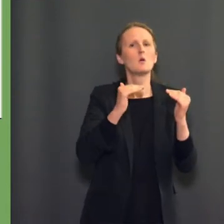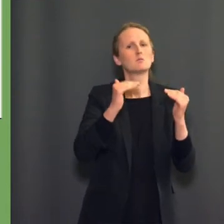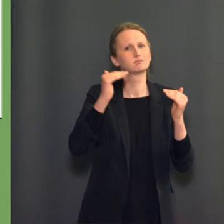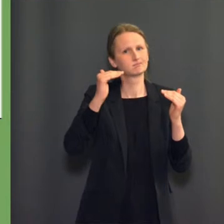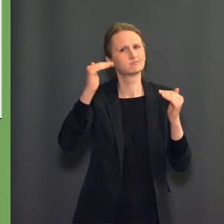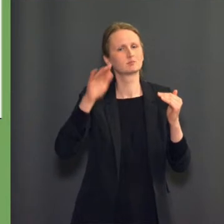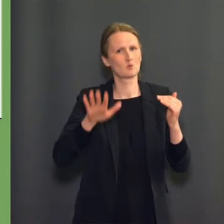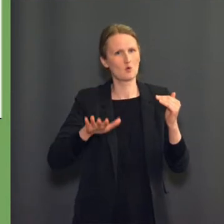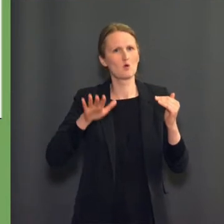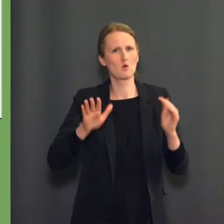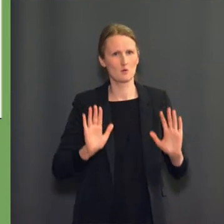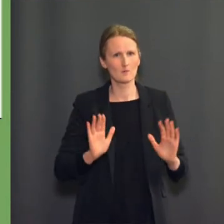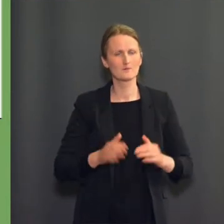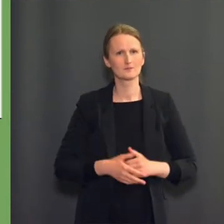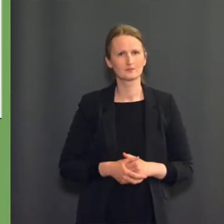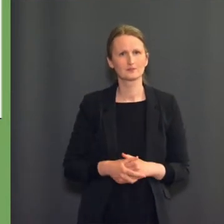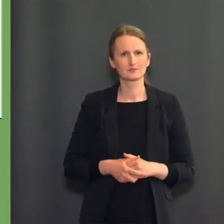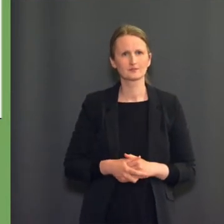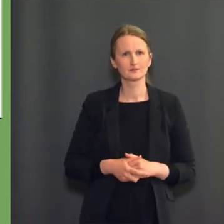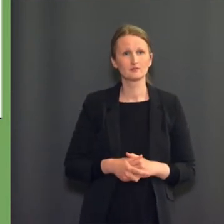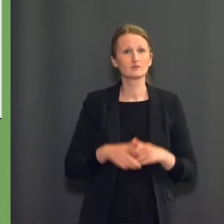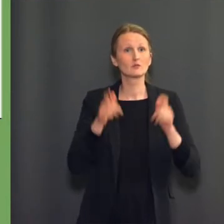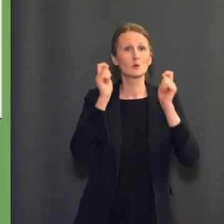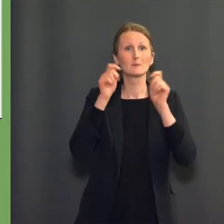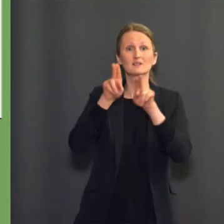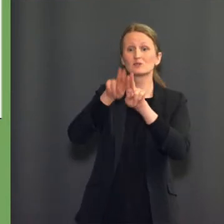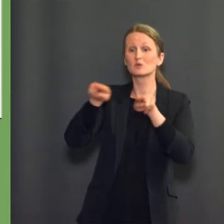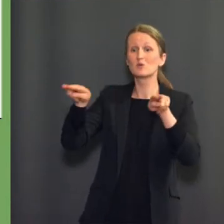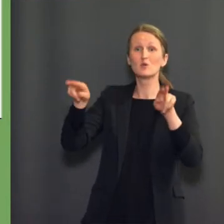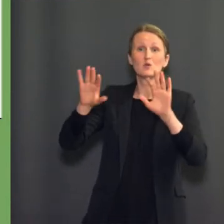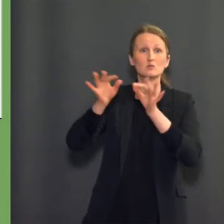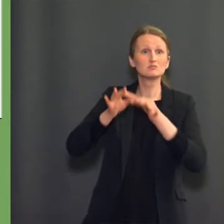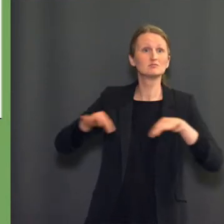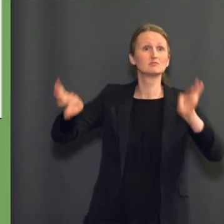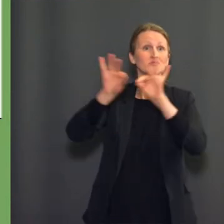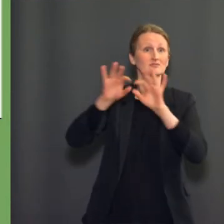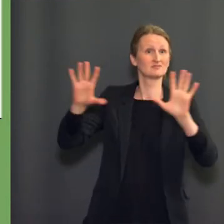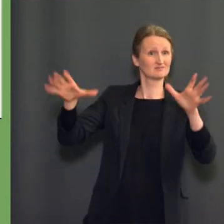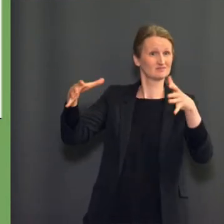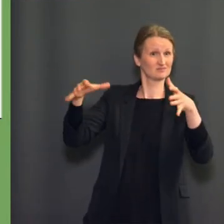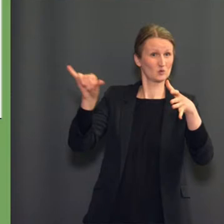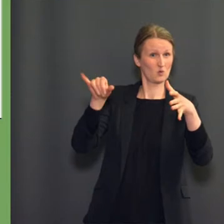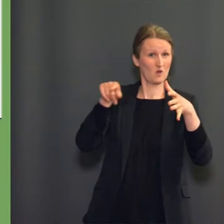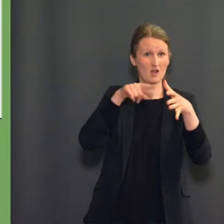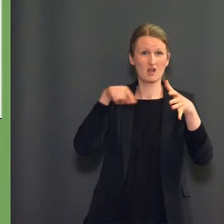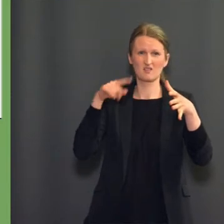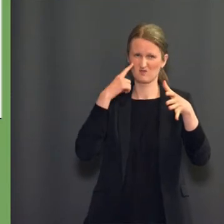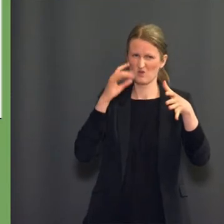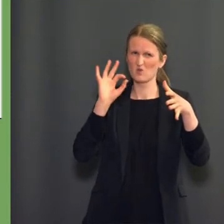L'occupation totale des hôpitaux continue toutefois à augmenter à un rythme constant.